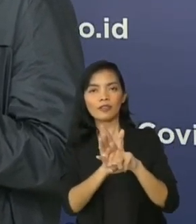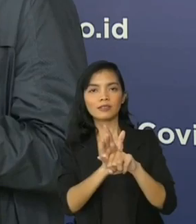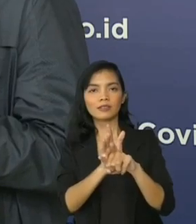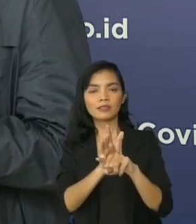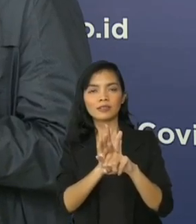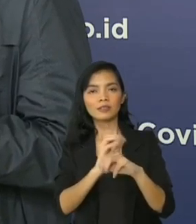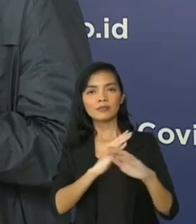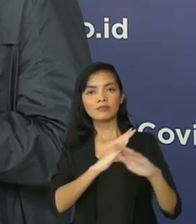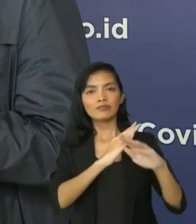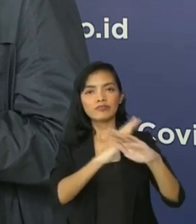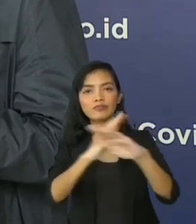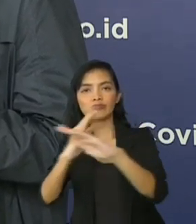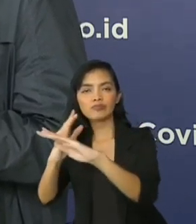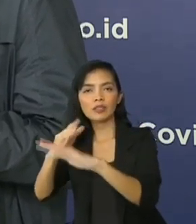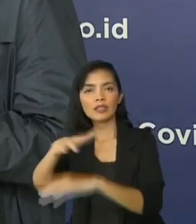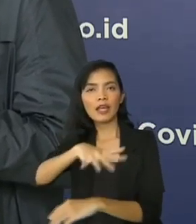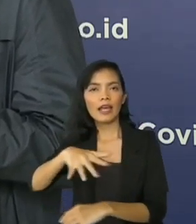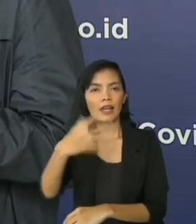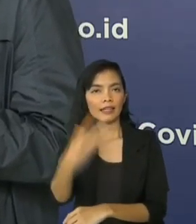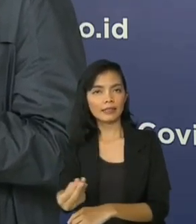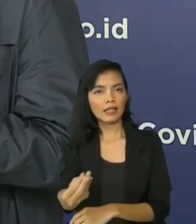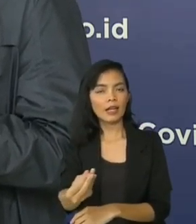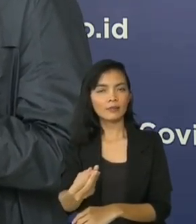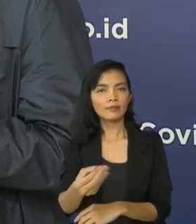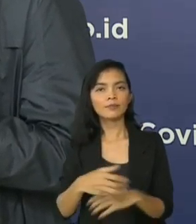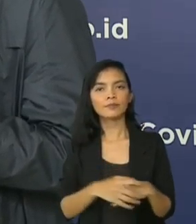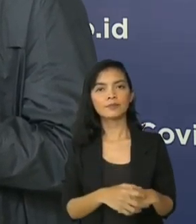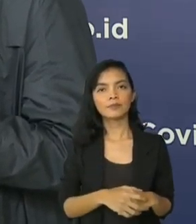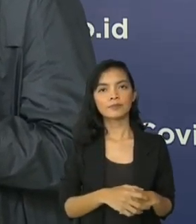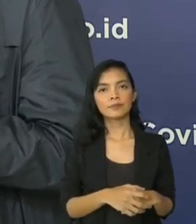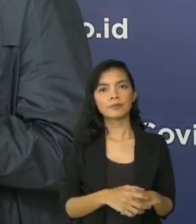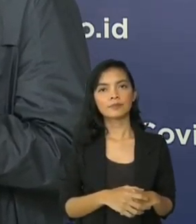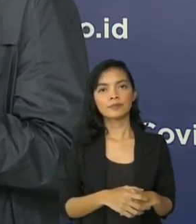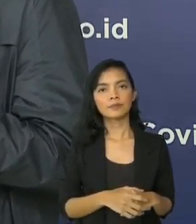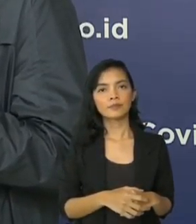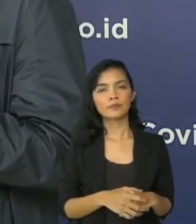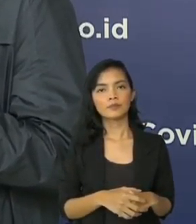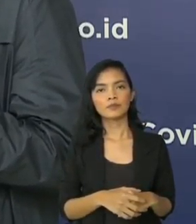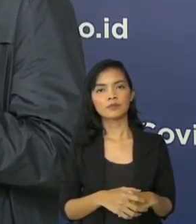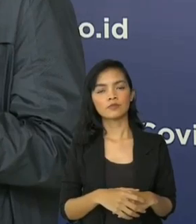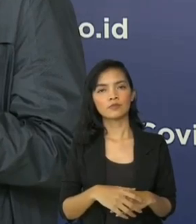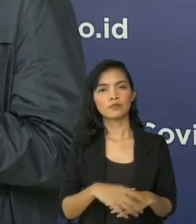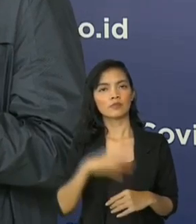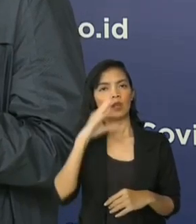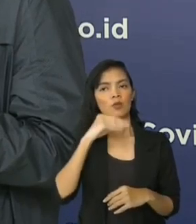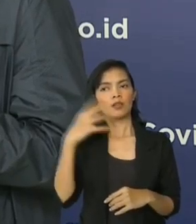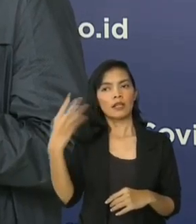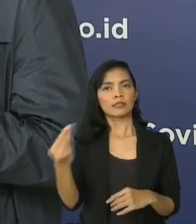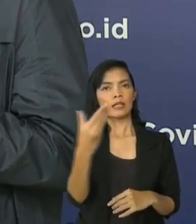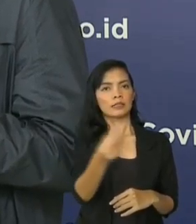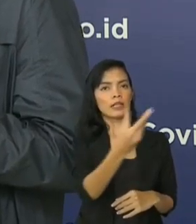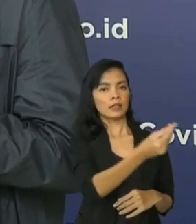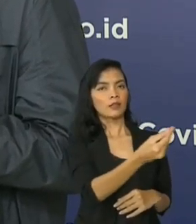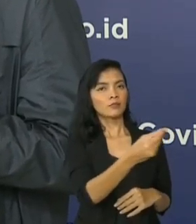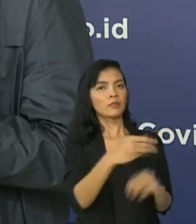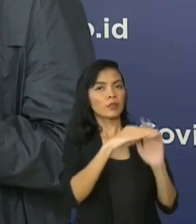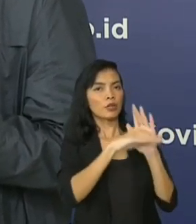19 ditingkat Desa sebagaimana sudah dimaklumi Bahwa tiap Desa sesuai dengan Permenkes